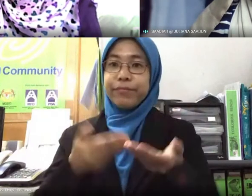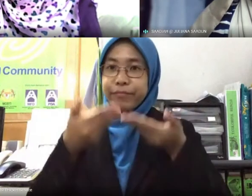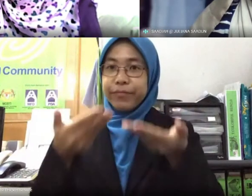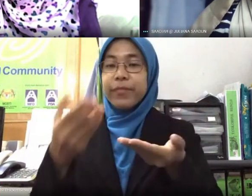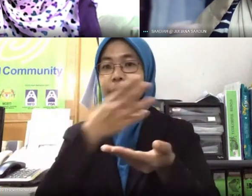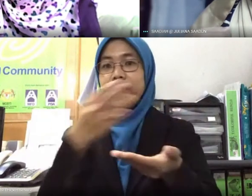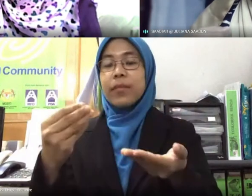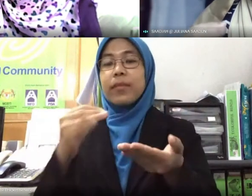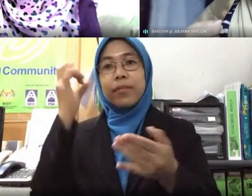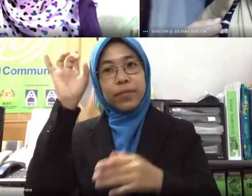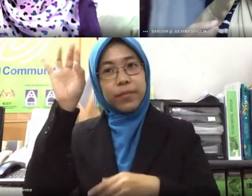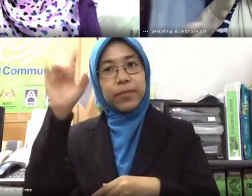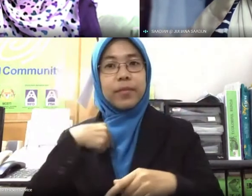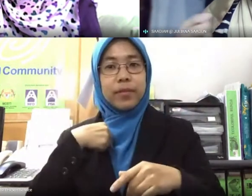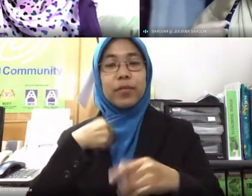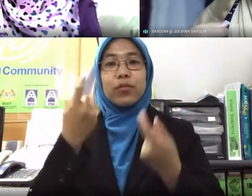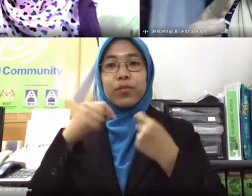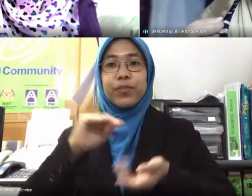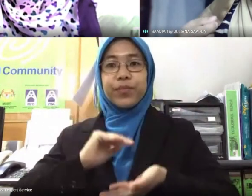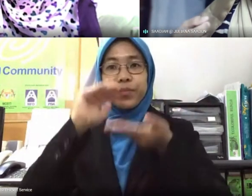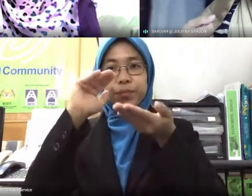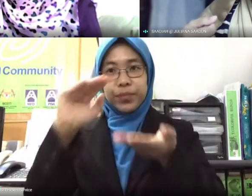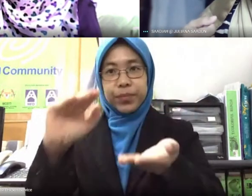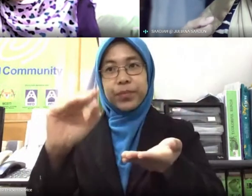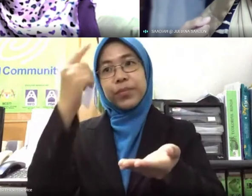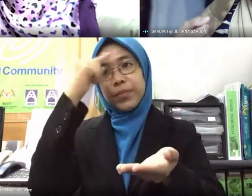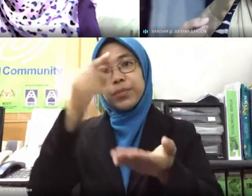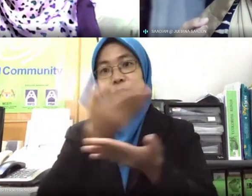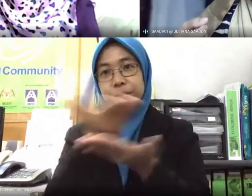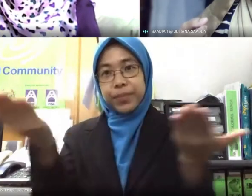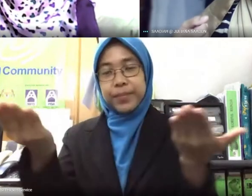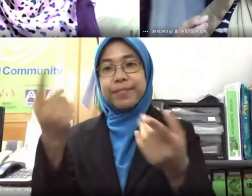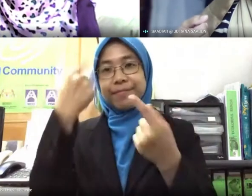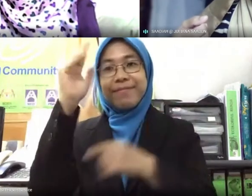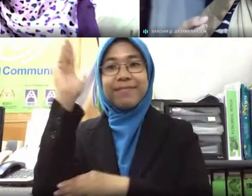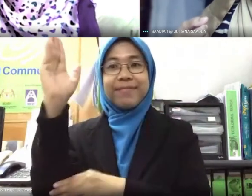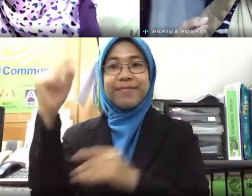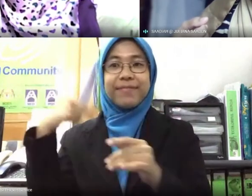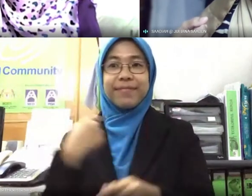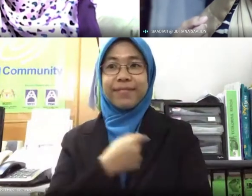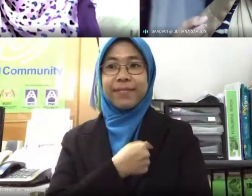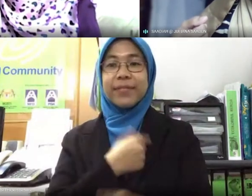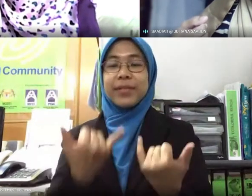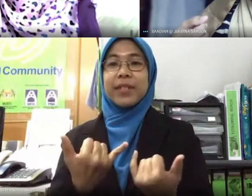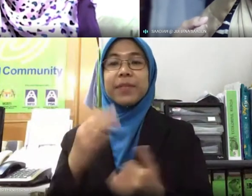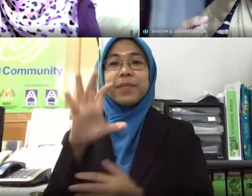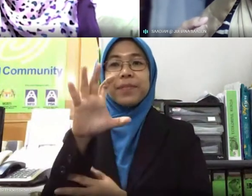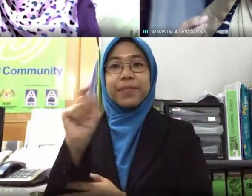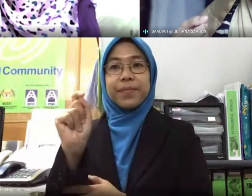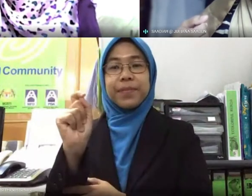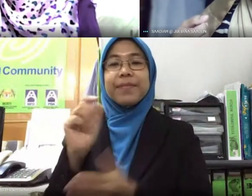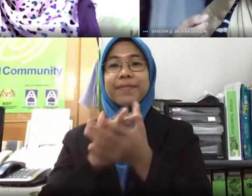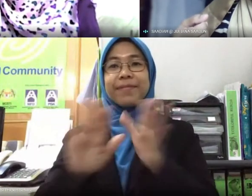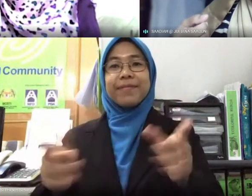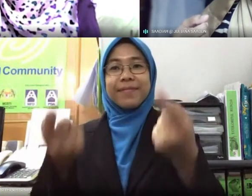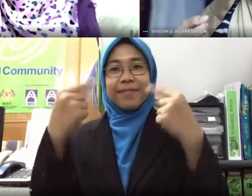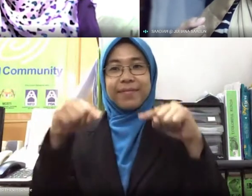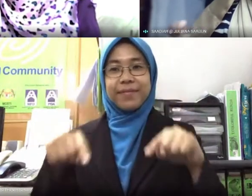akan sampaikan persoalan anda kepada speaker kita pada hari ini. Puan Siti Zubaidah, selamat